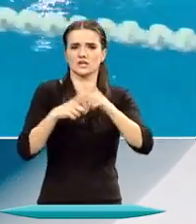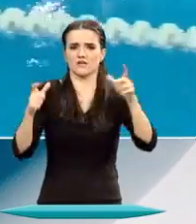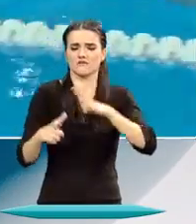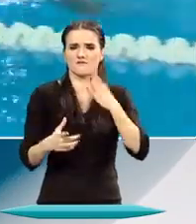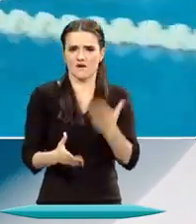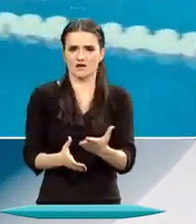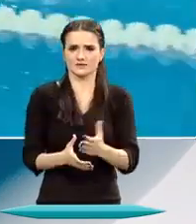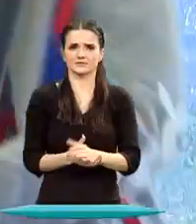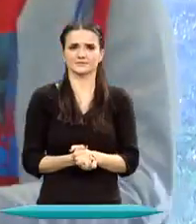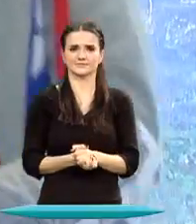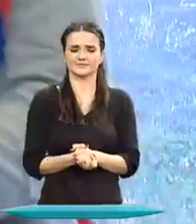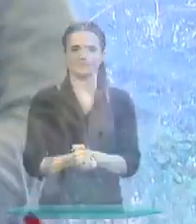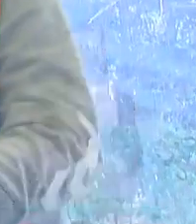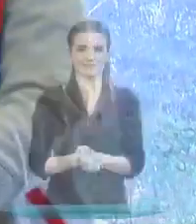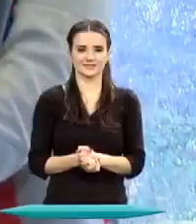var, çok yetenekli.